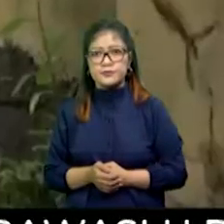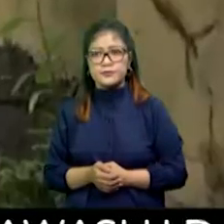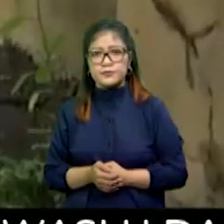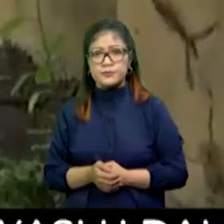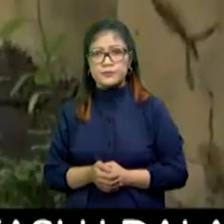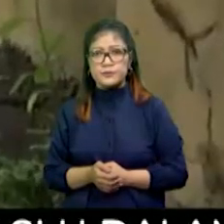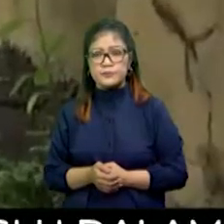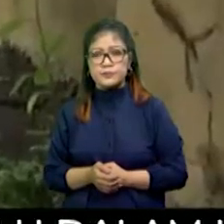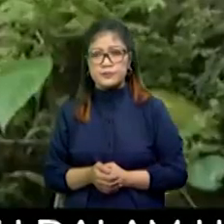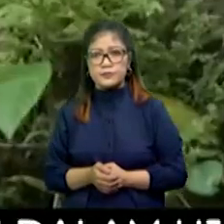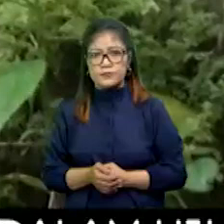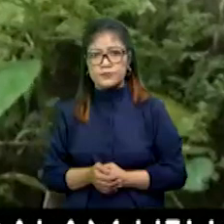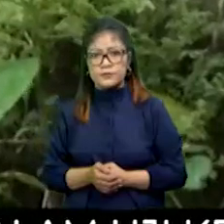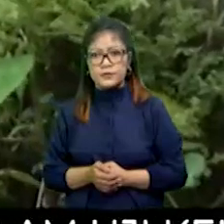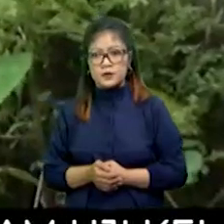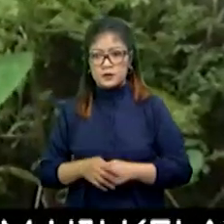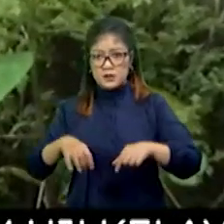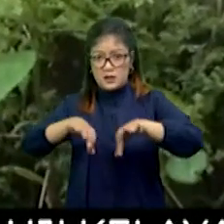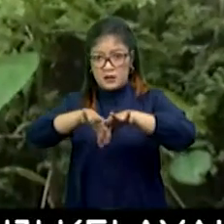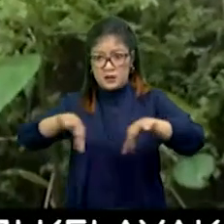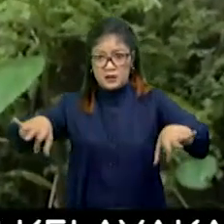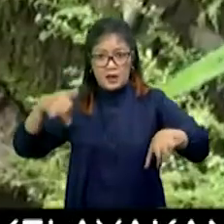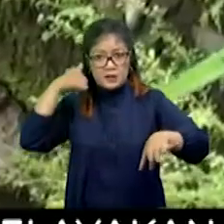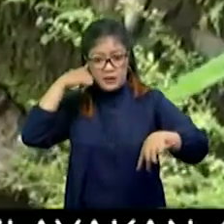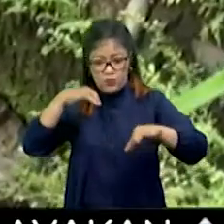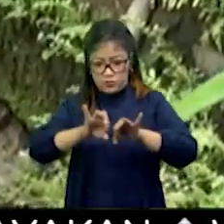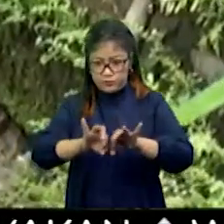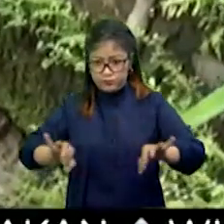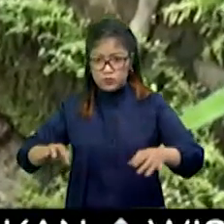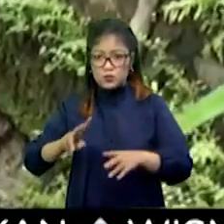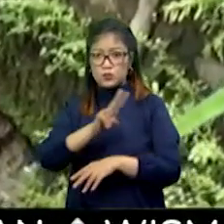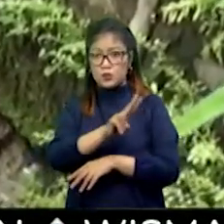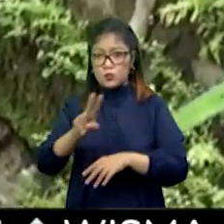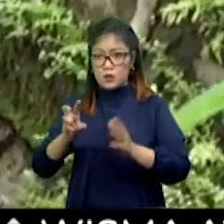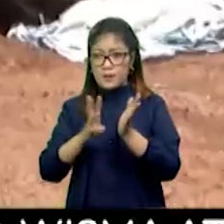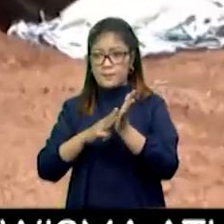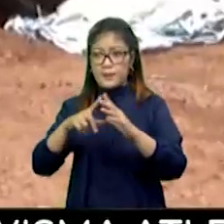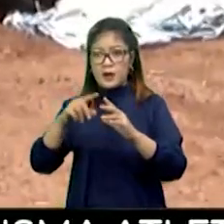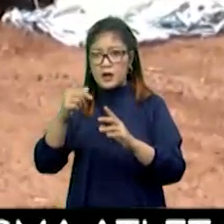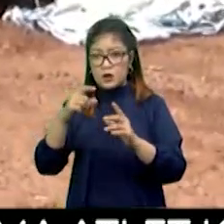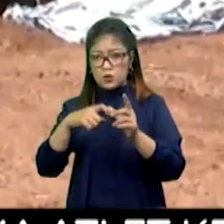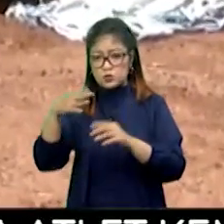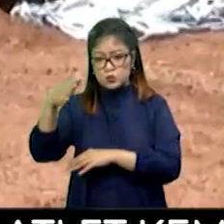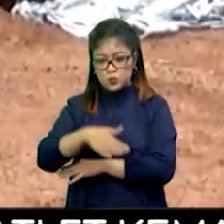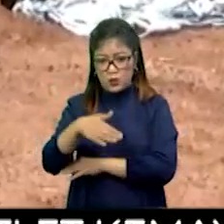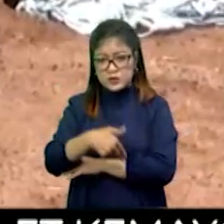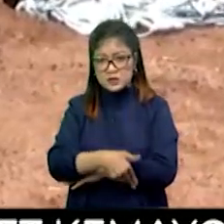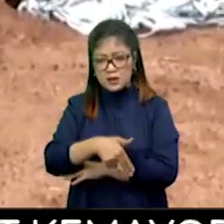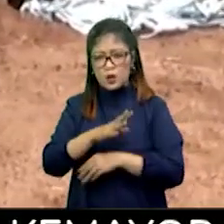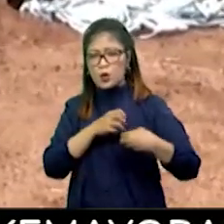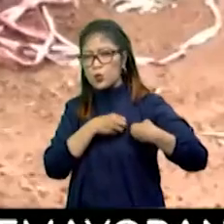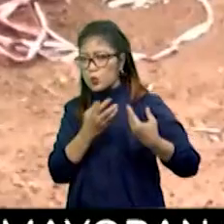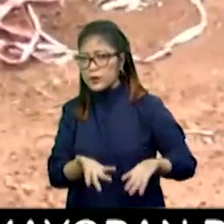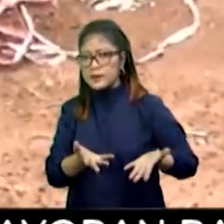Sebanyak 22 tiang telepon ini disita dari pelaku pencurian di Maros, Sulawesi Selatan. Dalam aksinya, para pelaku berpura-pura